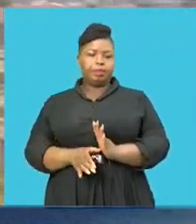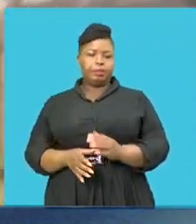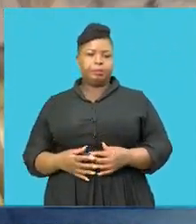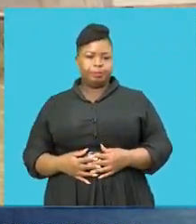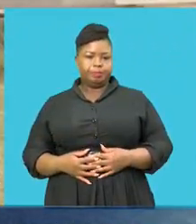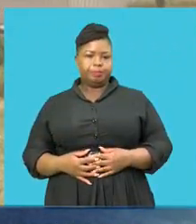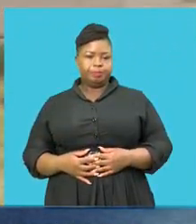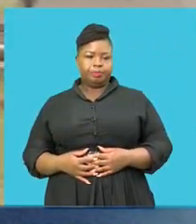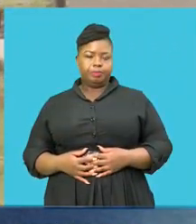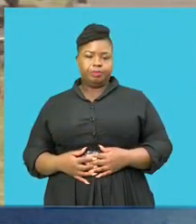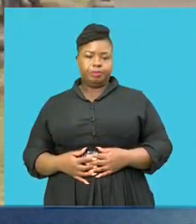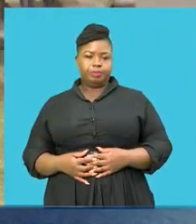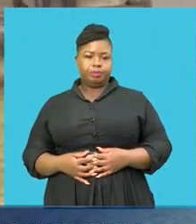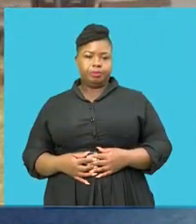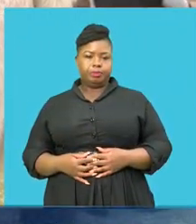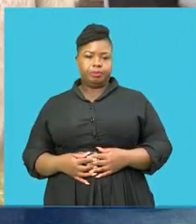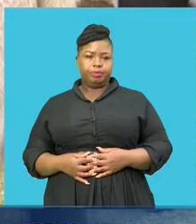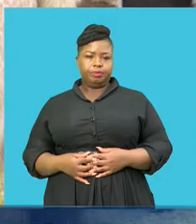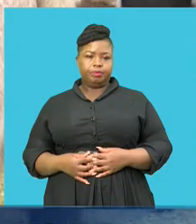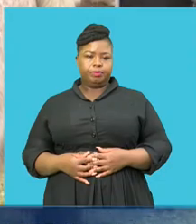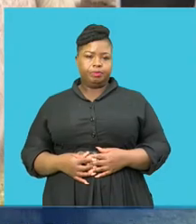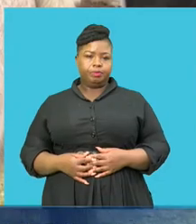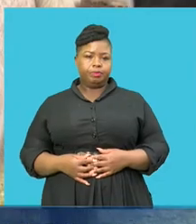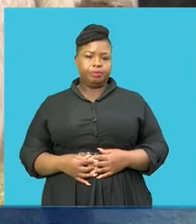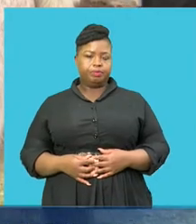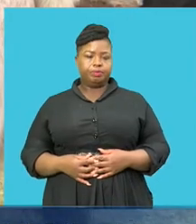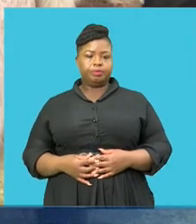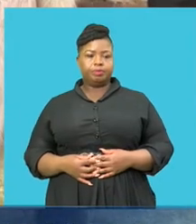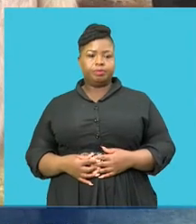Ezindabeni zeSoweto TV, nginokulunga Mthembu ngiseRockville.